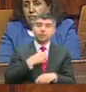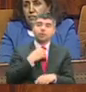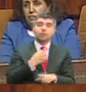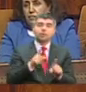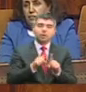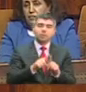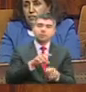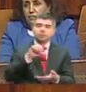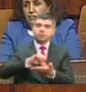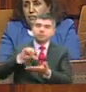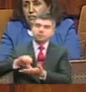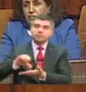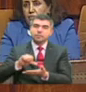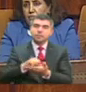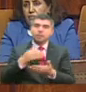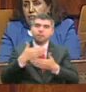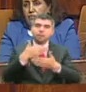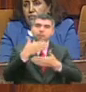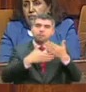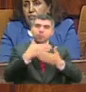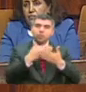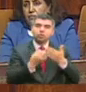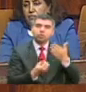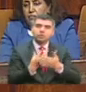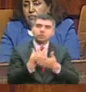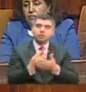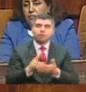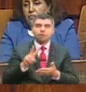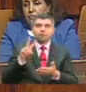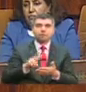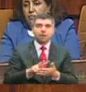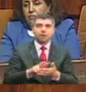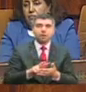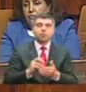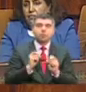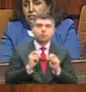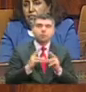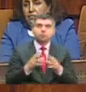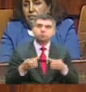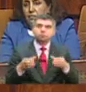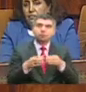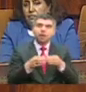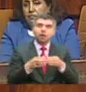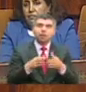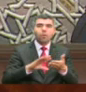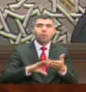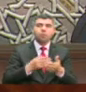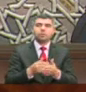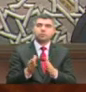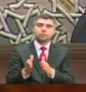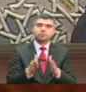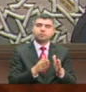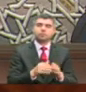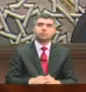الملحقات يجب أن تخضع لمعايير واضحة وخص يكون فيها تشارك لإيجاد حلول